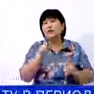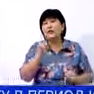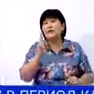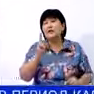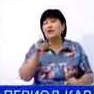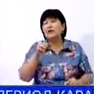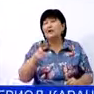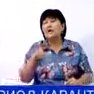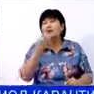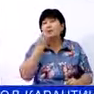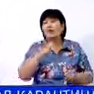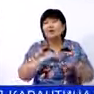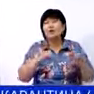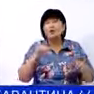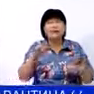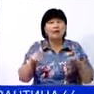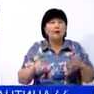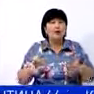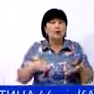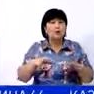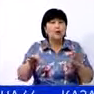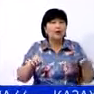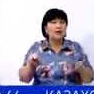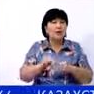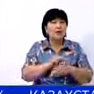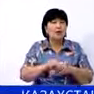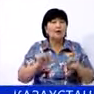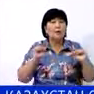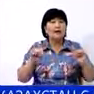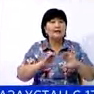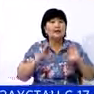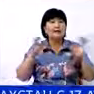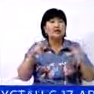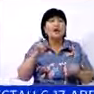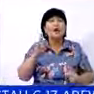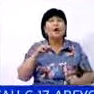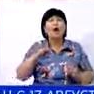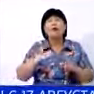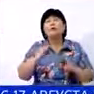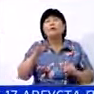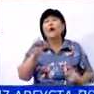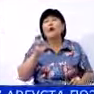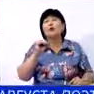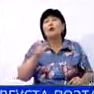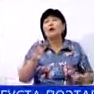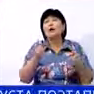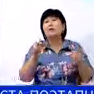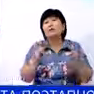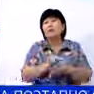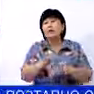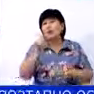километр тепловых труб. Среди проектов дорожной карты – ремонт стадиона «Локомотив». В аульном округе Аксуат проводится капитальный